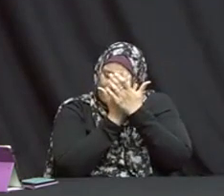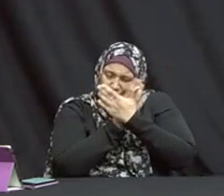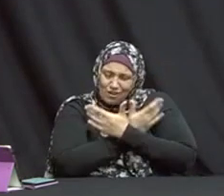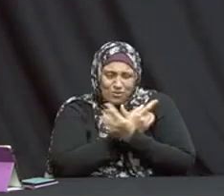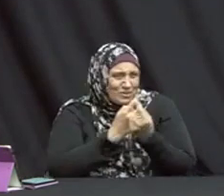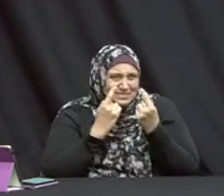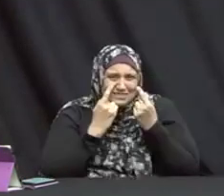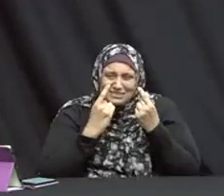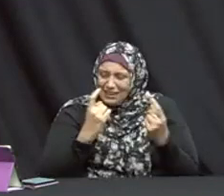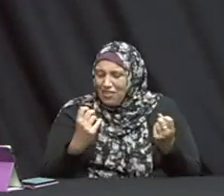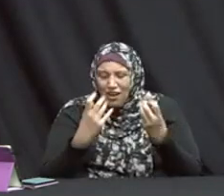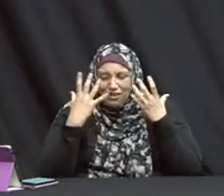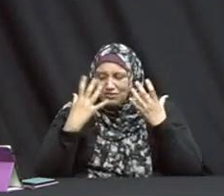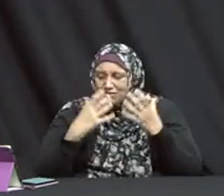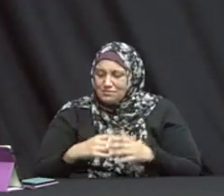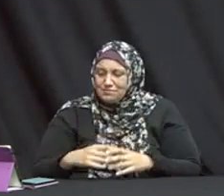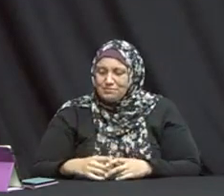تلاها